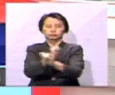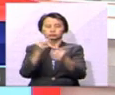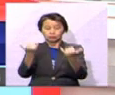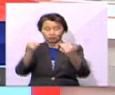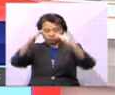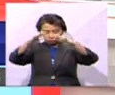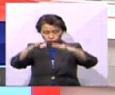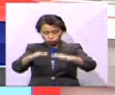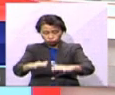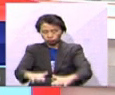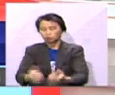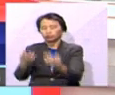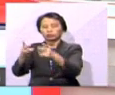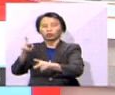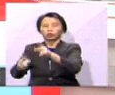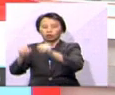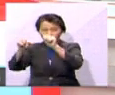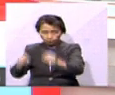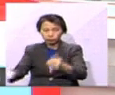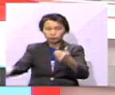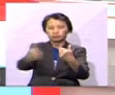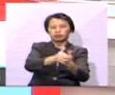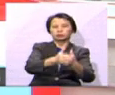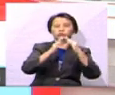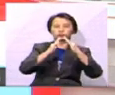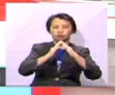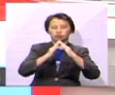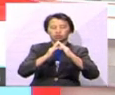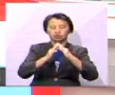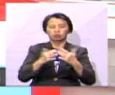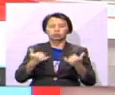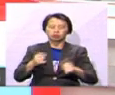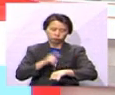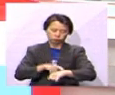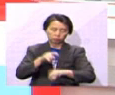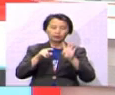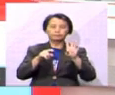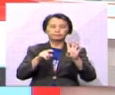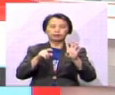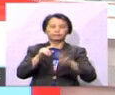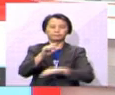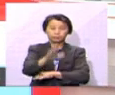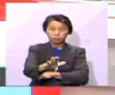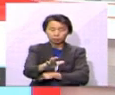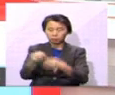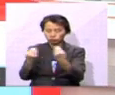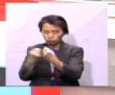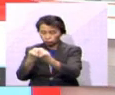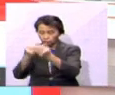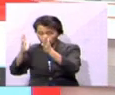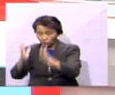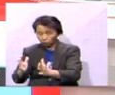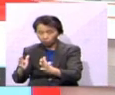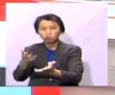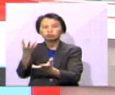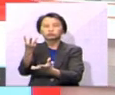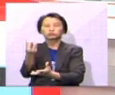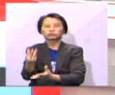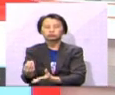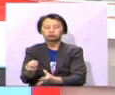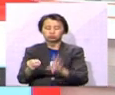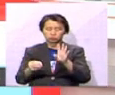ramai penduduk terjejas dibenarkan pulang ke rumah masing-masing. Ya, dan setakat pukul 4 petang tadi, jumlah penduduk terjejas berkurang